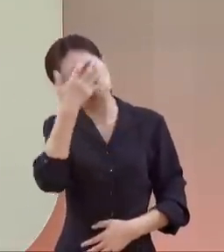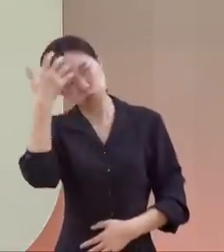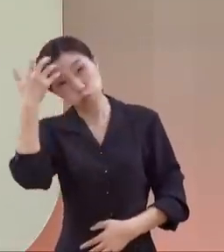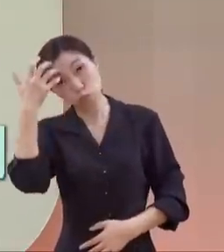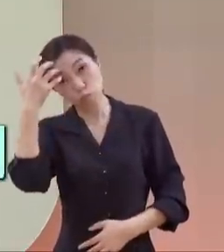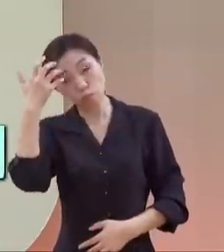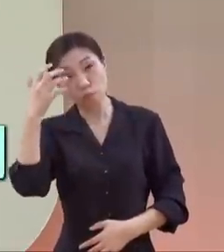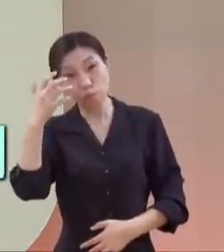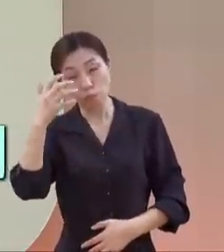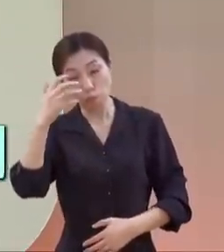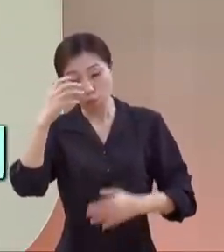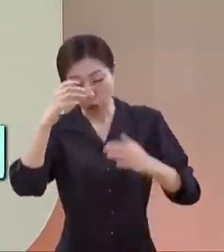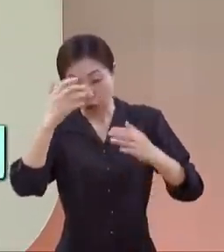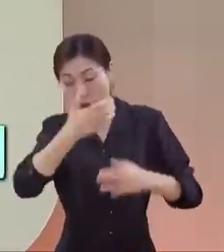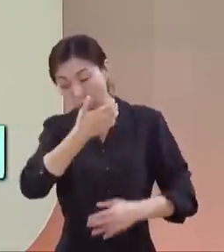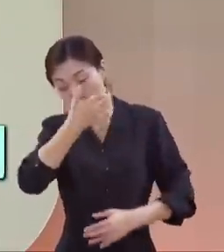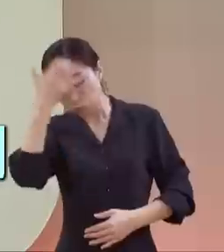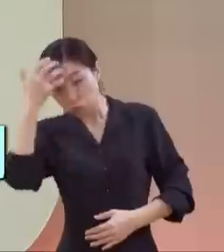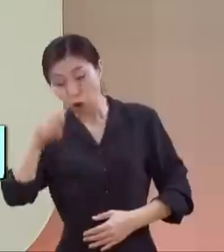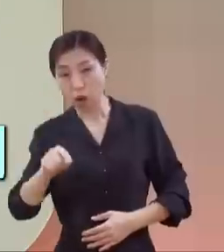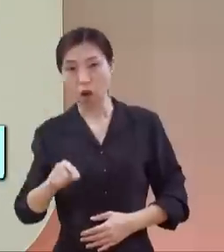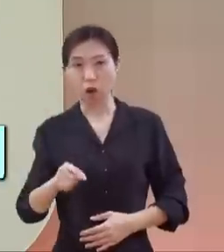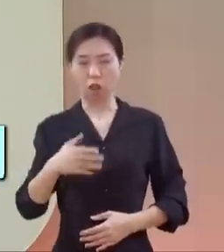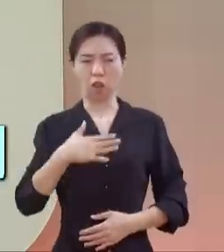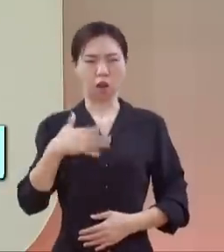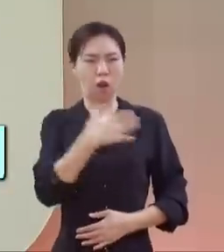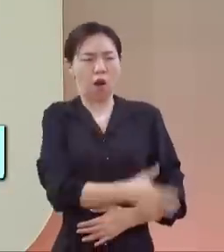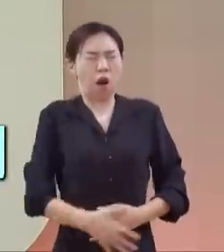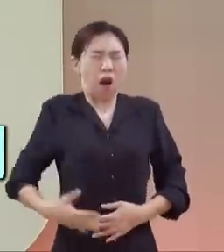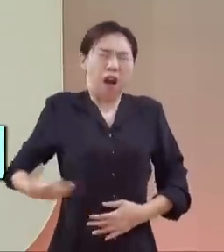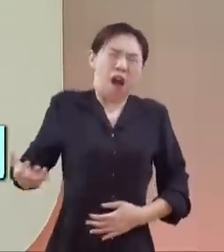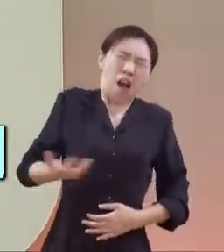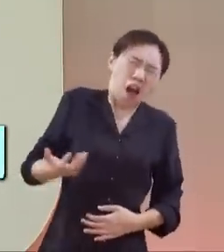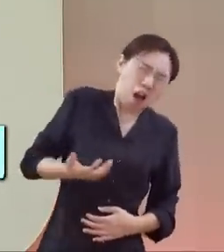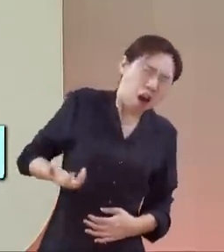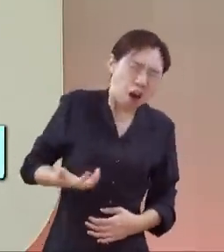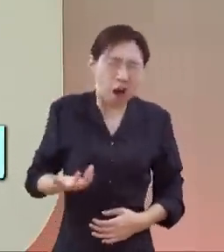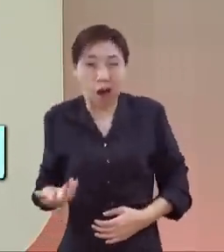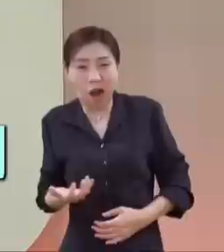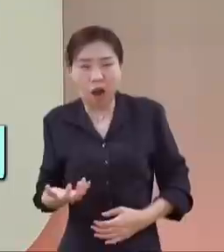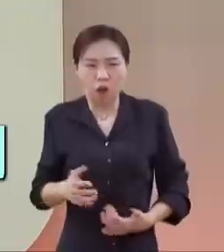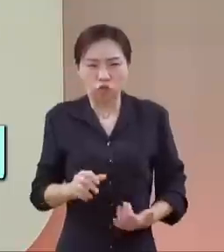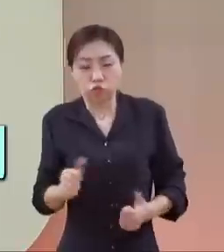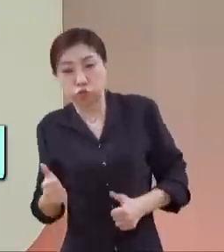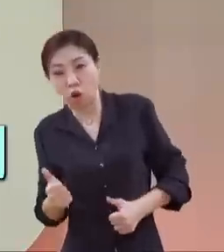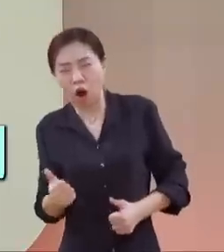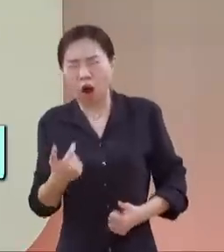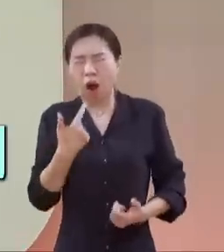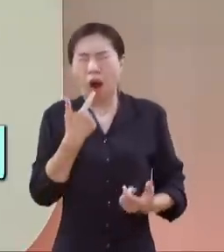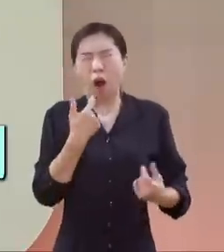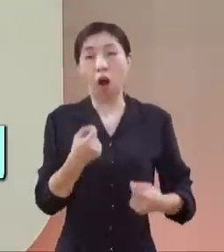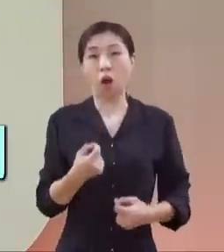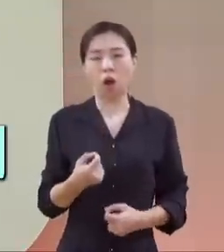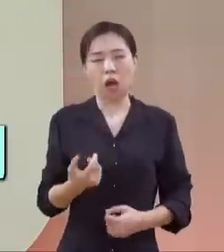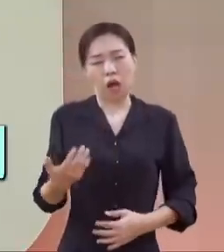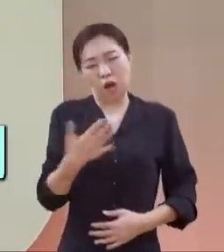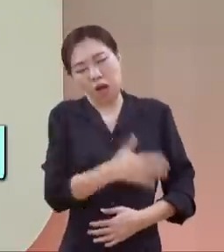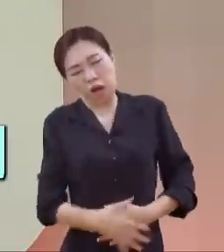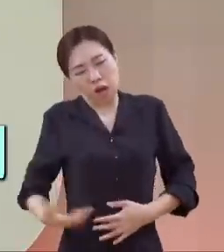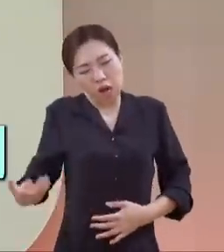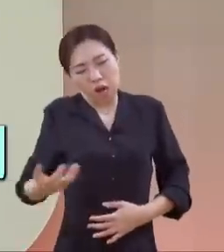꿈속에서 몸이 너무 아파 가지고 막 이러다 죽을 거 같아서 꿈속에서 병원을 갔대요 꿈에서